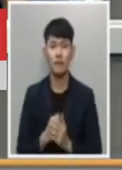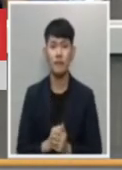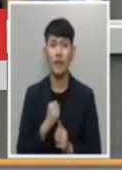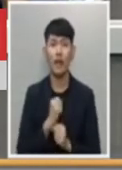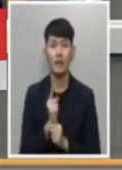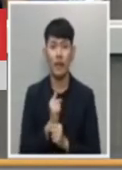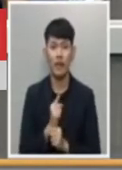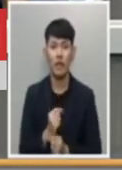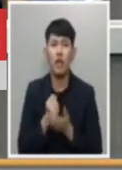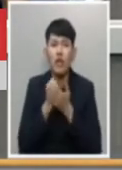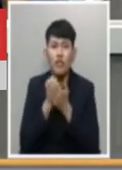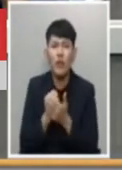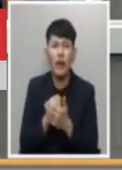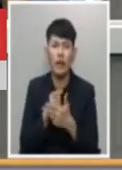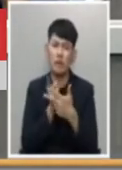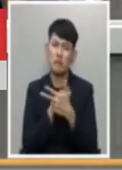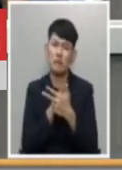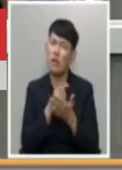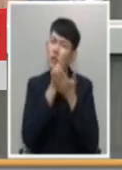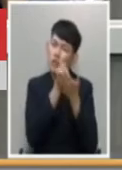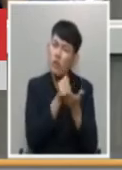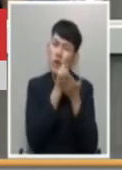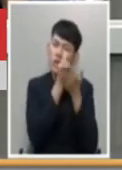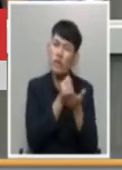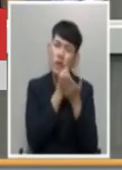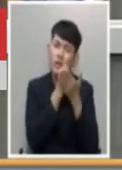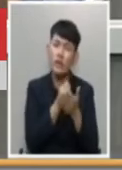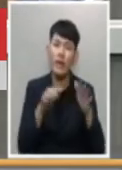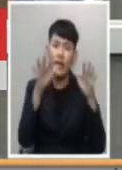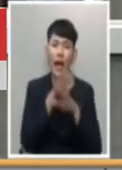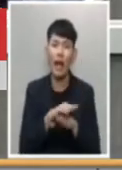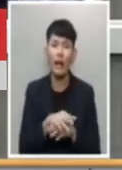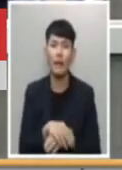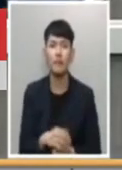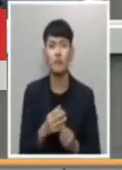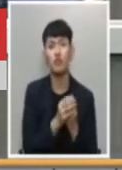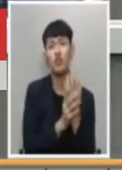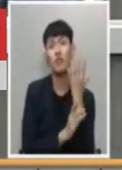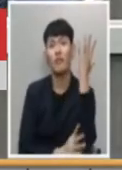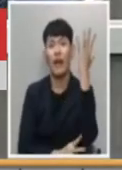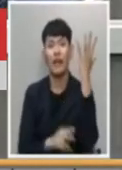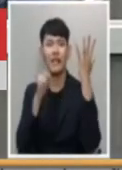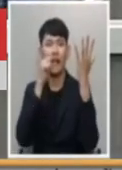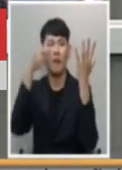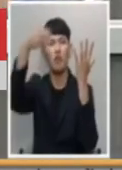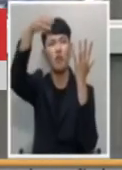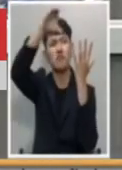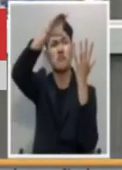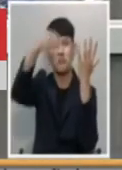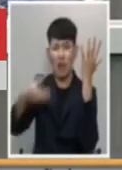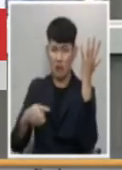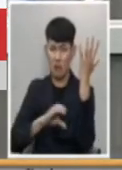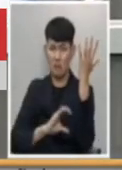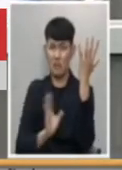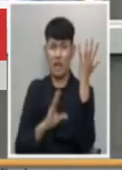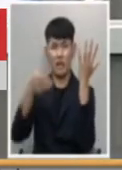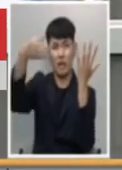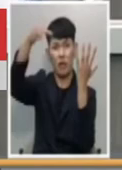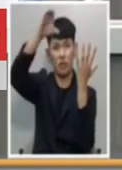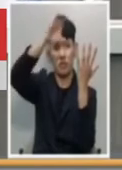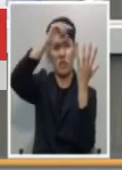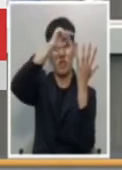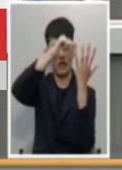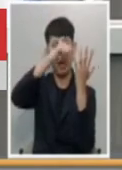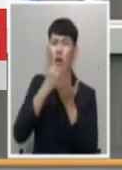ท่านช่วยแต่พี่คนโตลดน้ำที่ยอดไม้เพื่อบอกว่าถ้าช่วยพี่คนโตแล้วเนี่ย